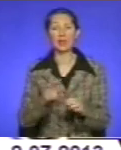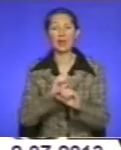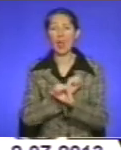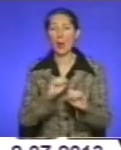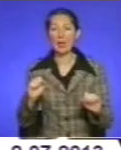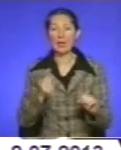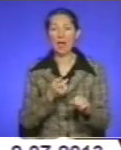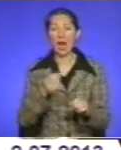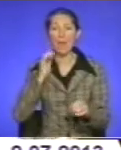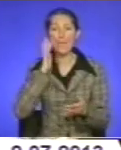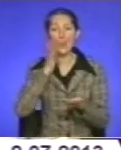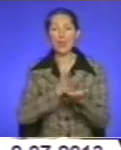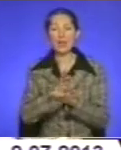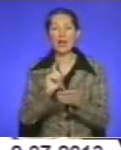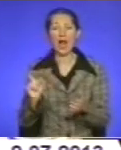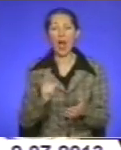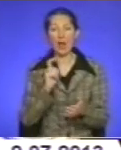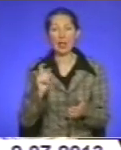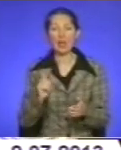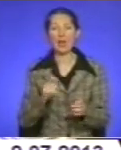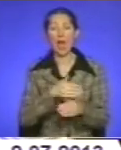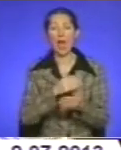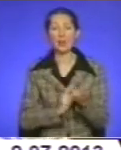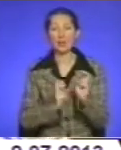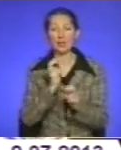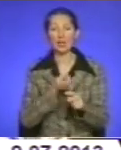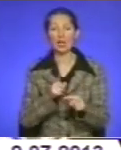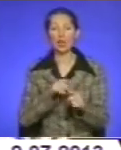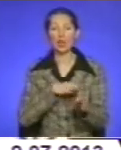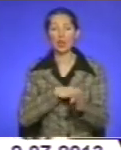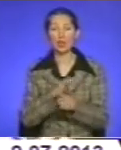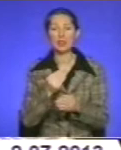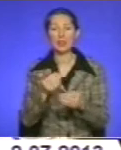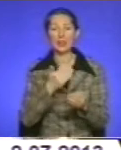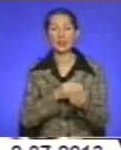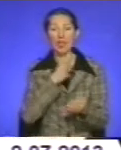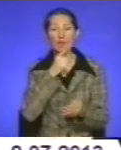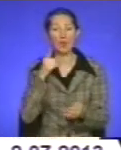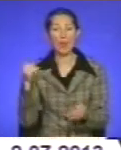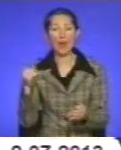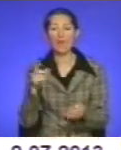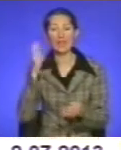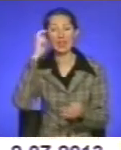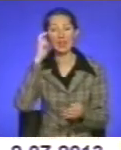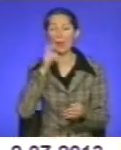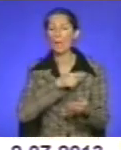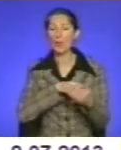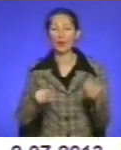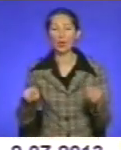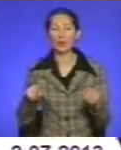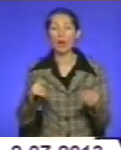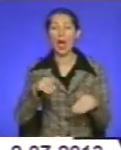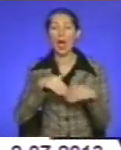владельців хлібозаводів, яка реалізувалась в останнє час в Києві. Підчеркиваю, абсолютно недопустима.